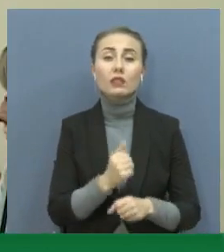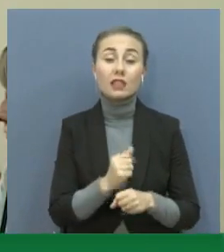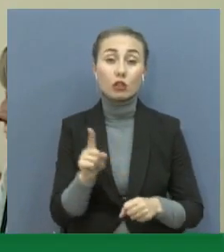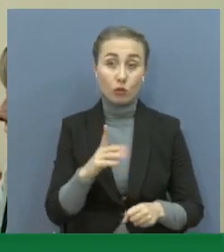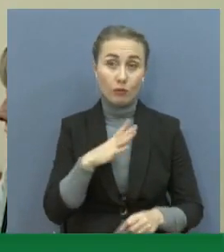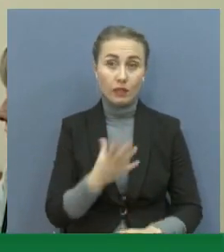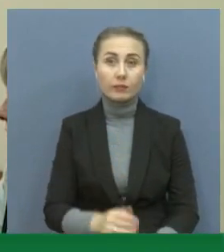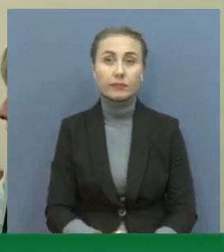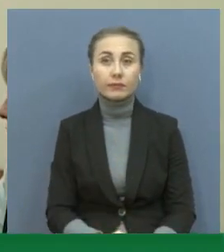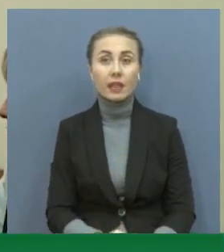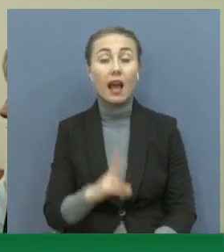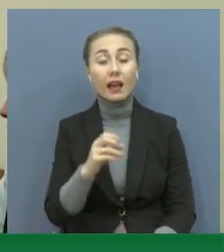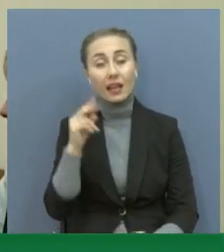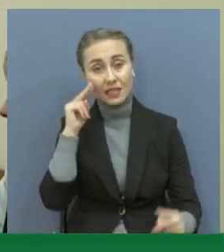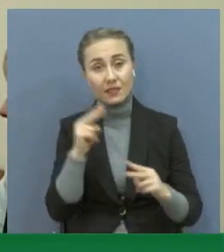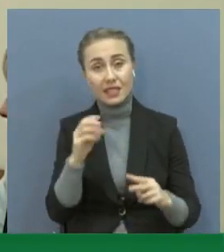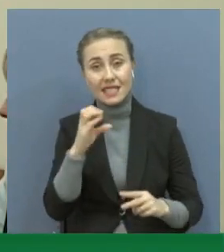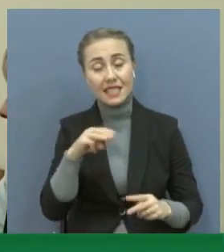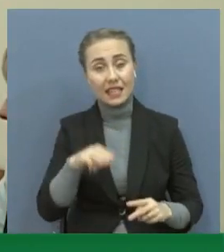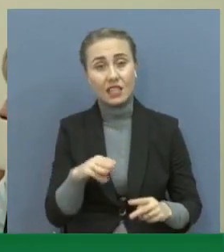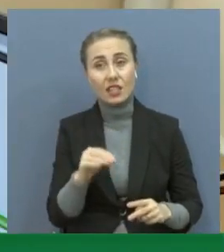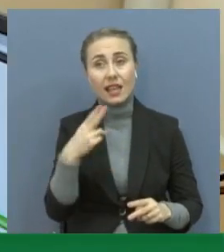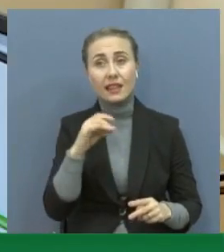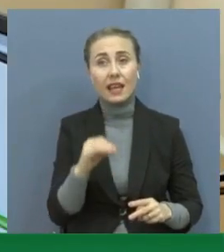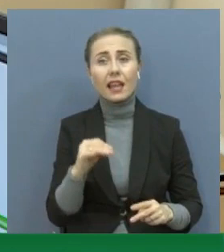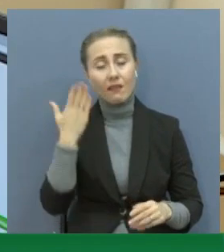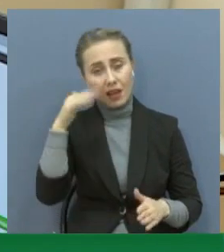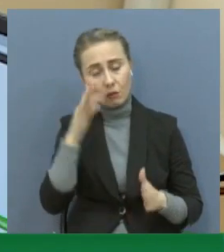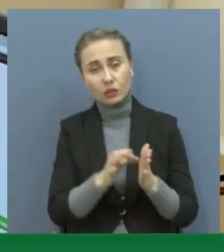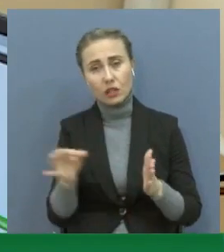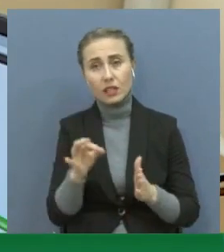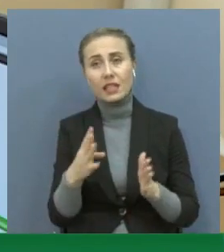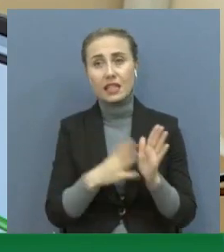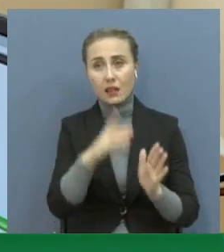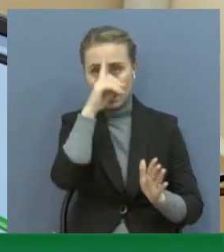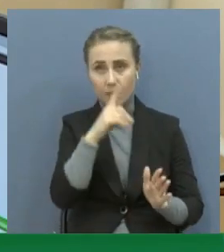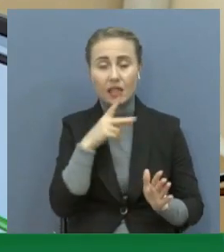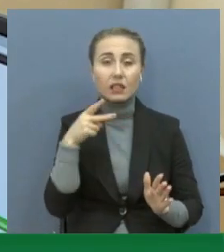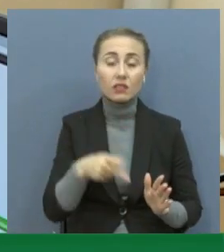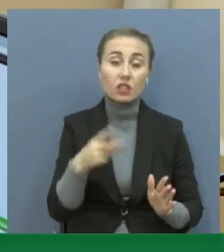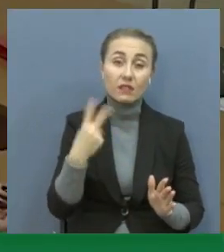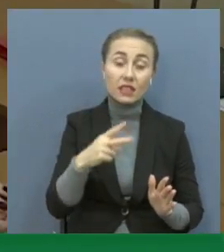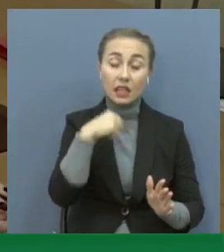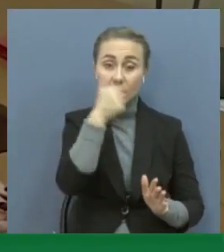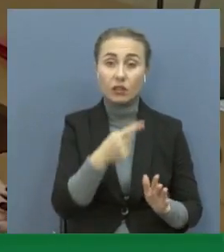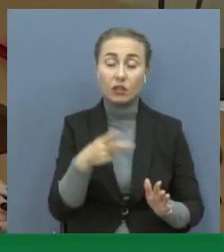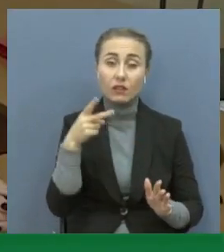стать. Как свидетельствуют статистические данные, в Акмолинской области за 9 месяцев 2020